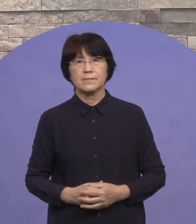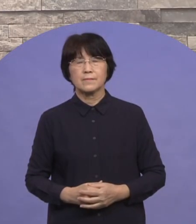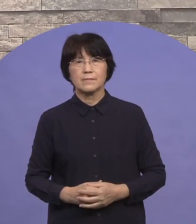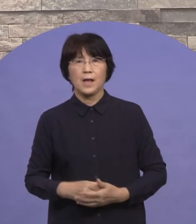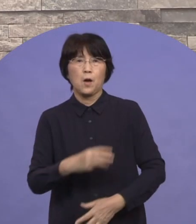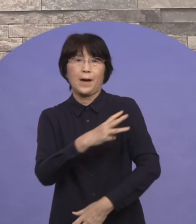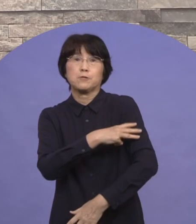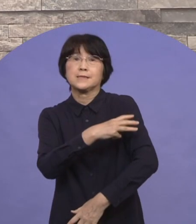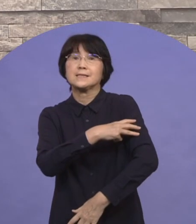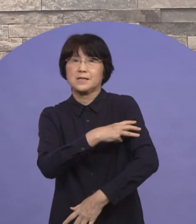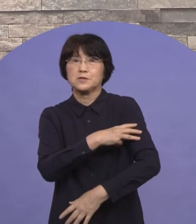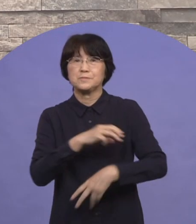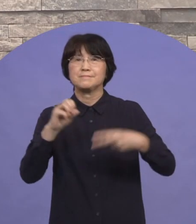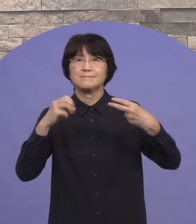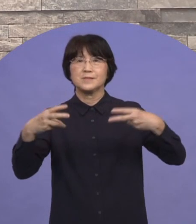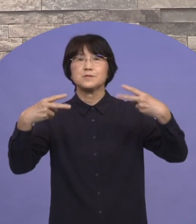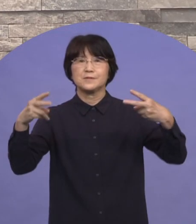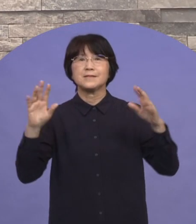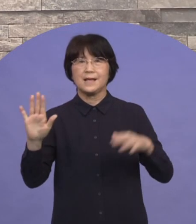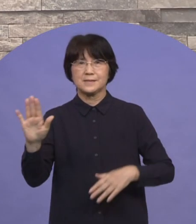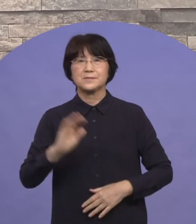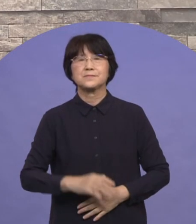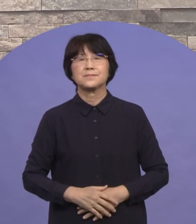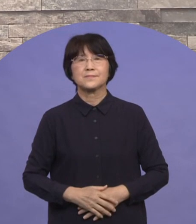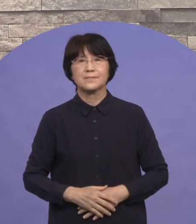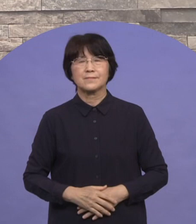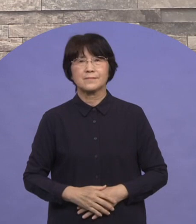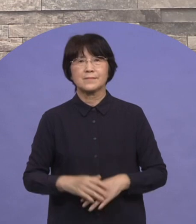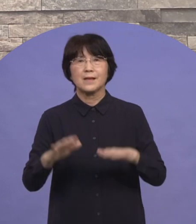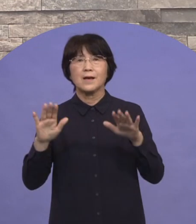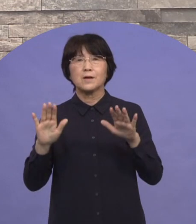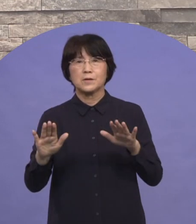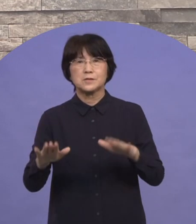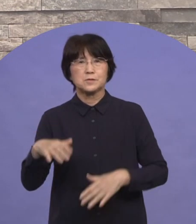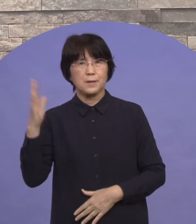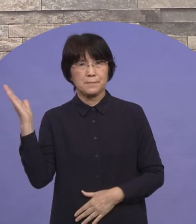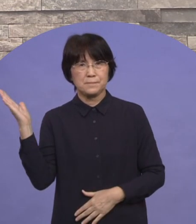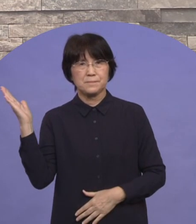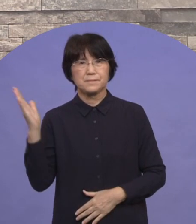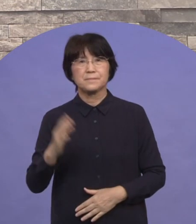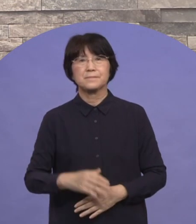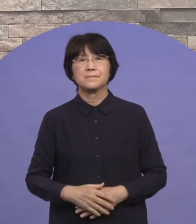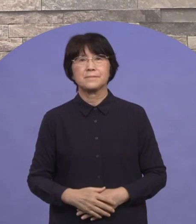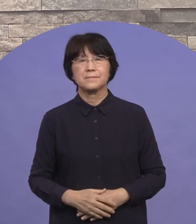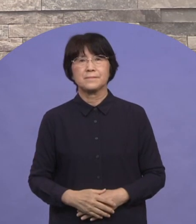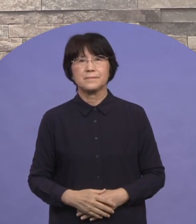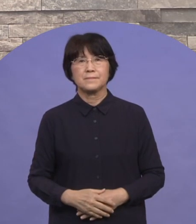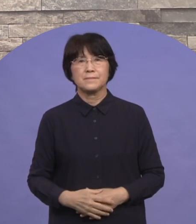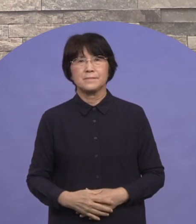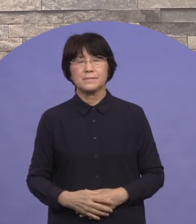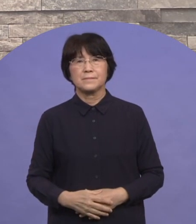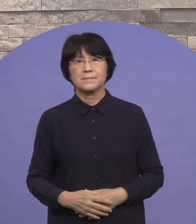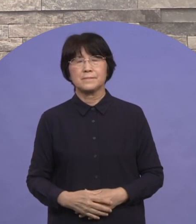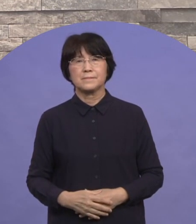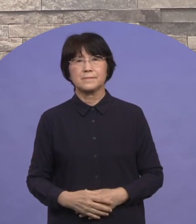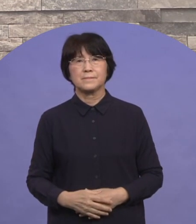ワクチン接種ホットニュースのコーナーです。今週のホットニュースはこちらです。